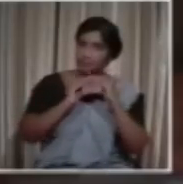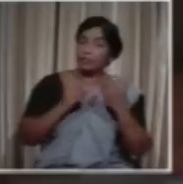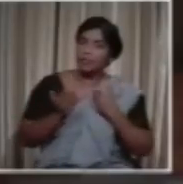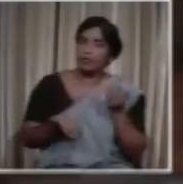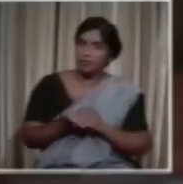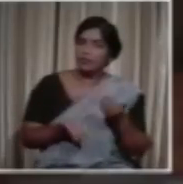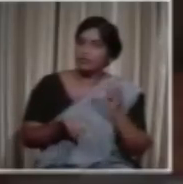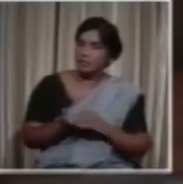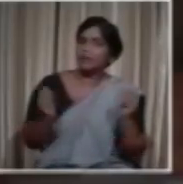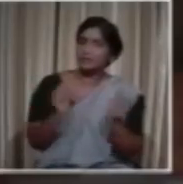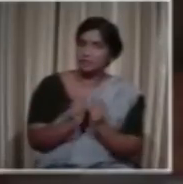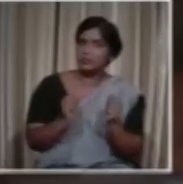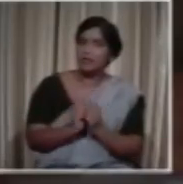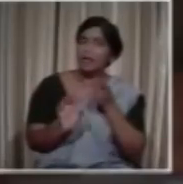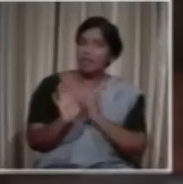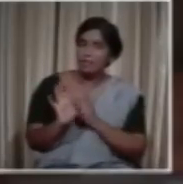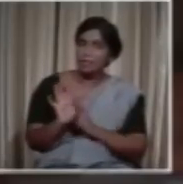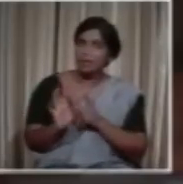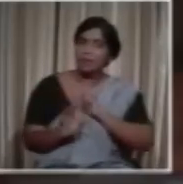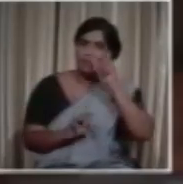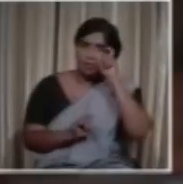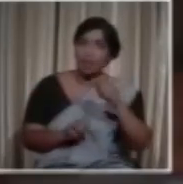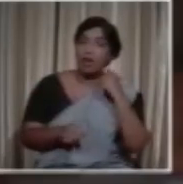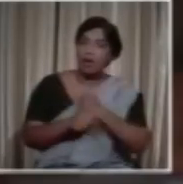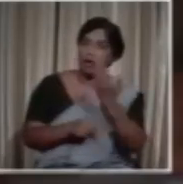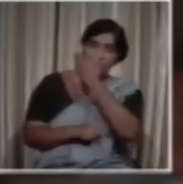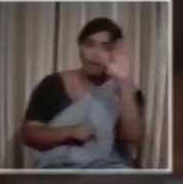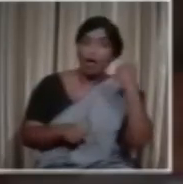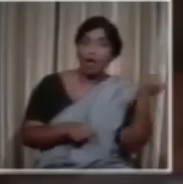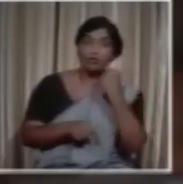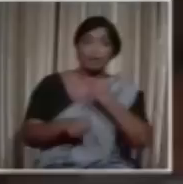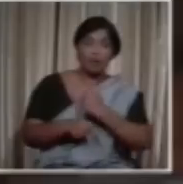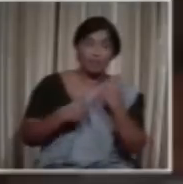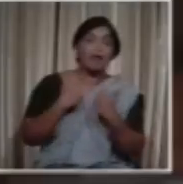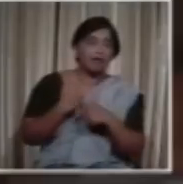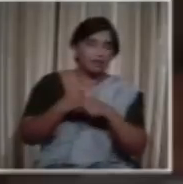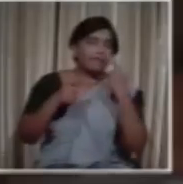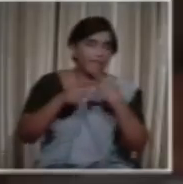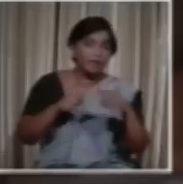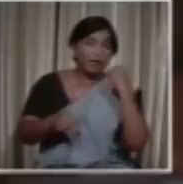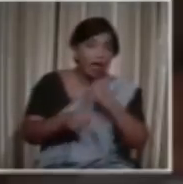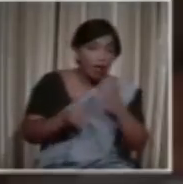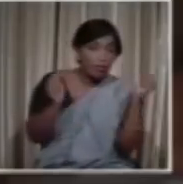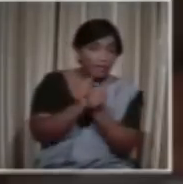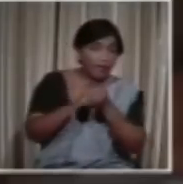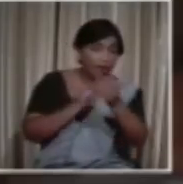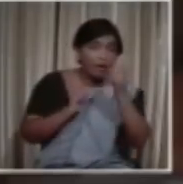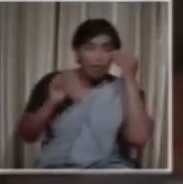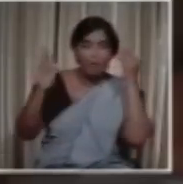දිගටම කරේ හැමදාම බැලුවේ ආණ්ඩුව පන්නලා අලුතින් ආණ්ඩුව හදනවා මිසක ආණ්ඩු කරන එක ගැන පිළිවඳන